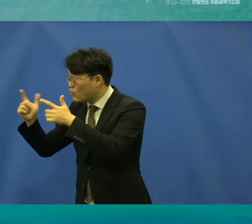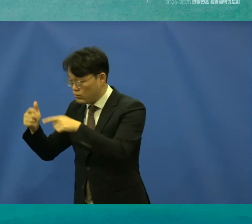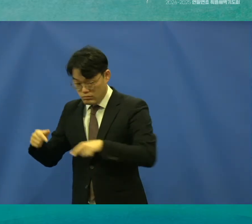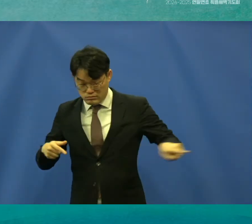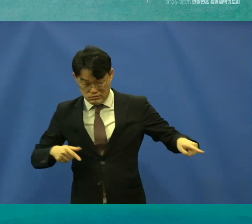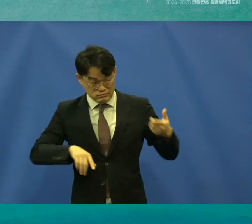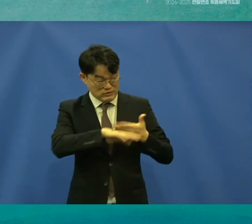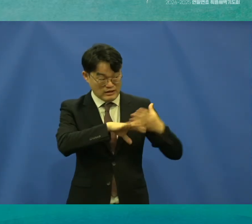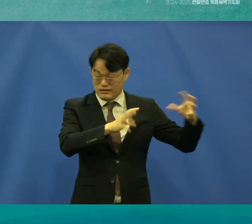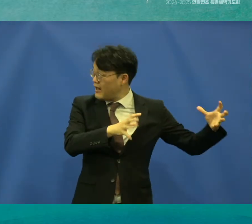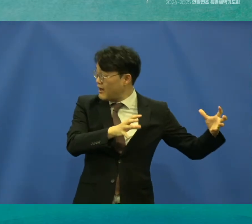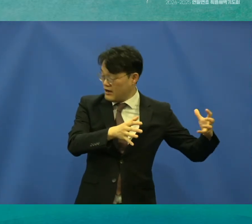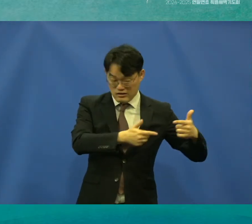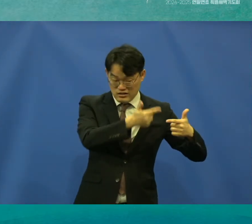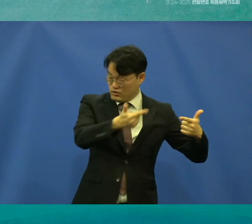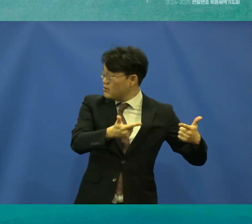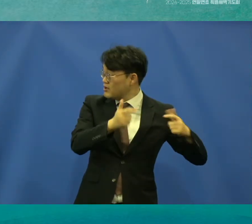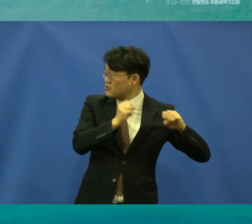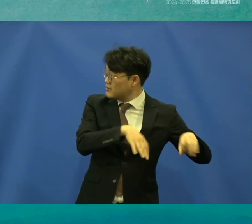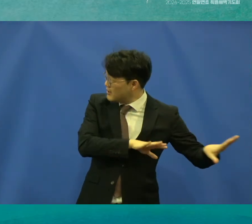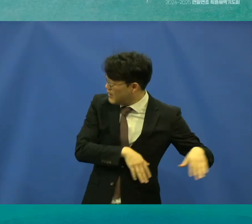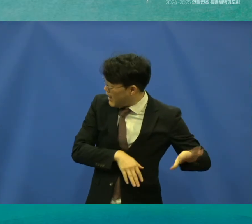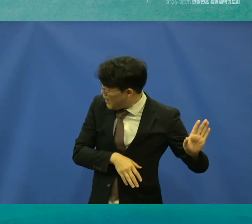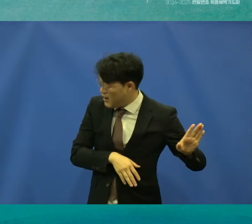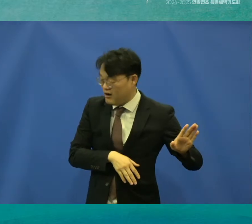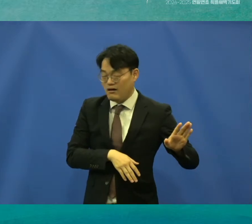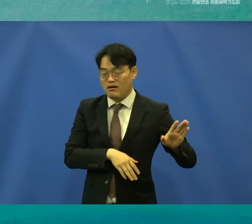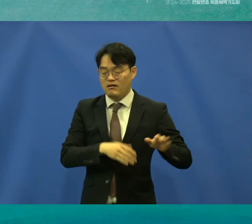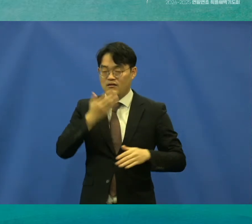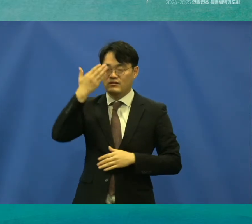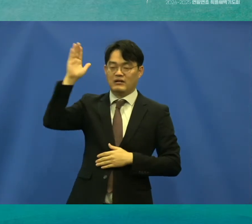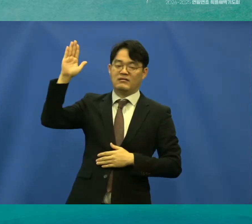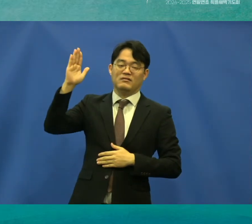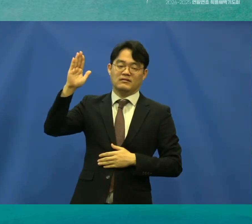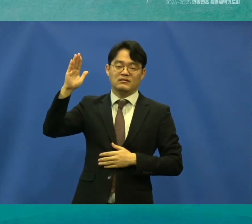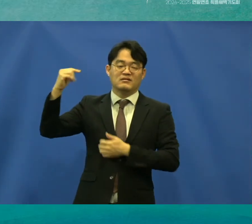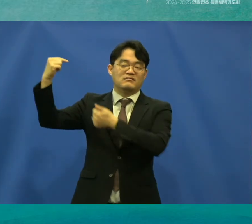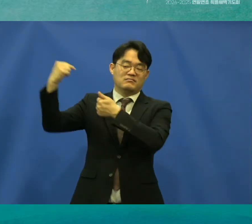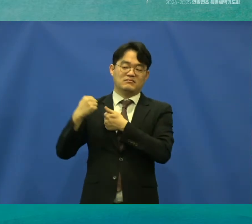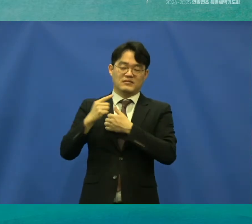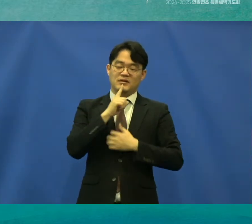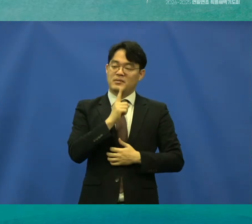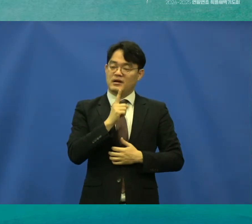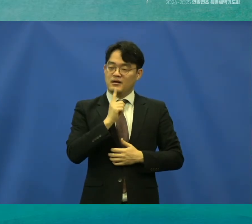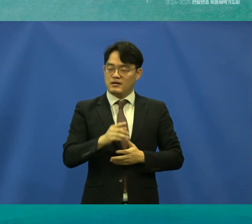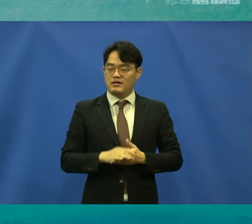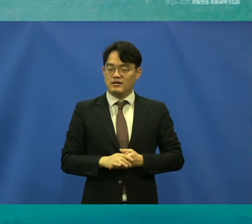무엇보다도 요나는 히브리인이라고 하는 선민의식으로 무장해 있었습니다.